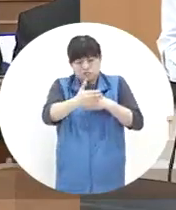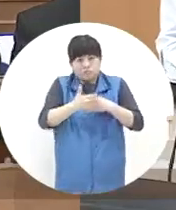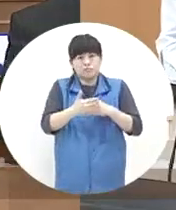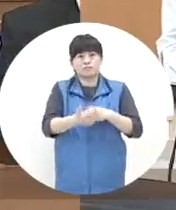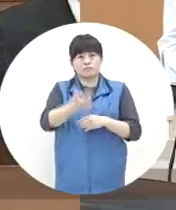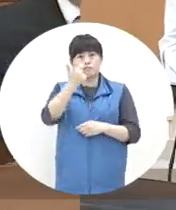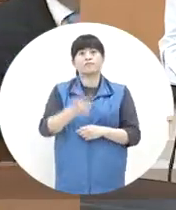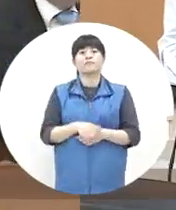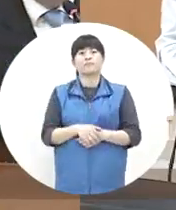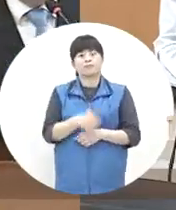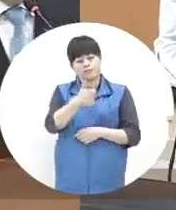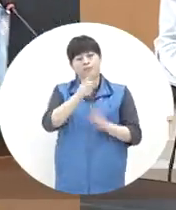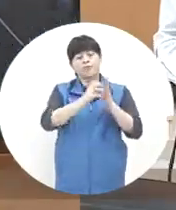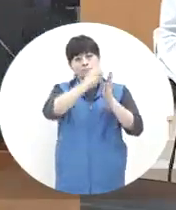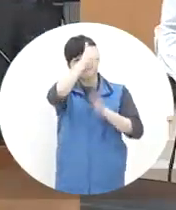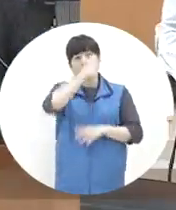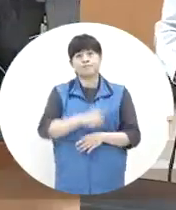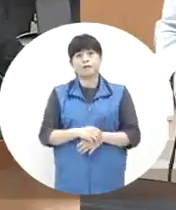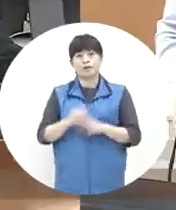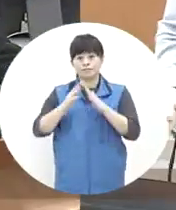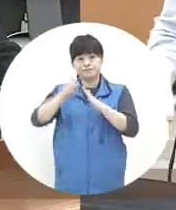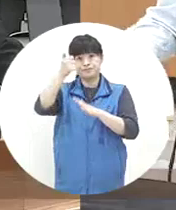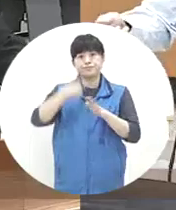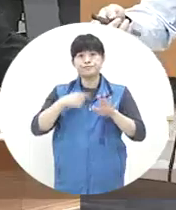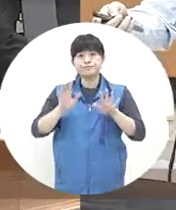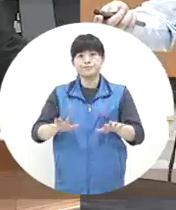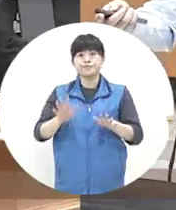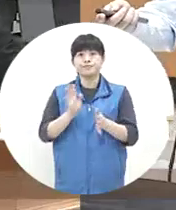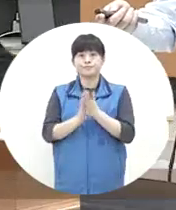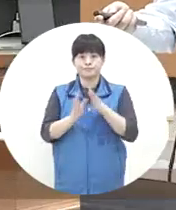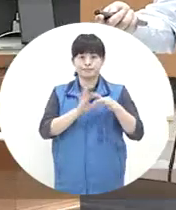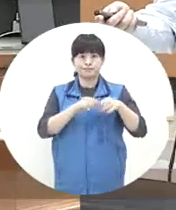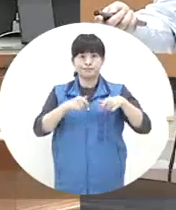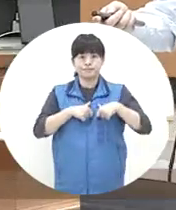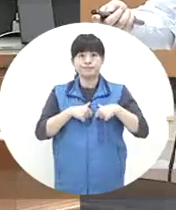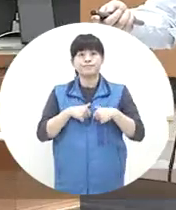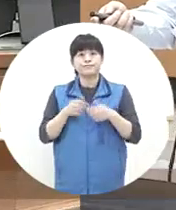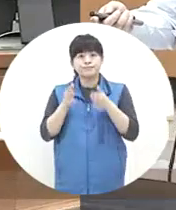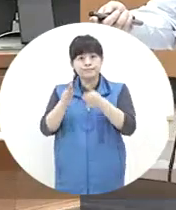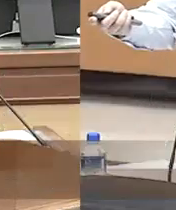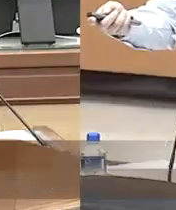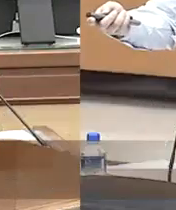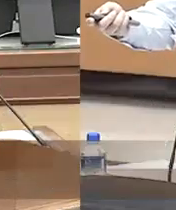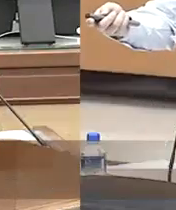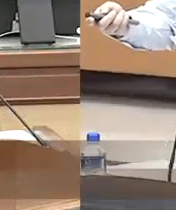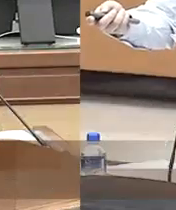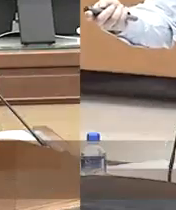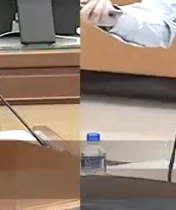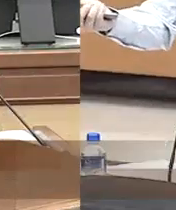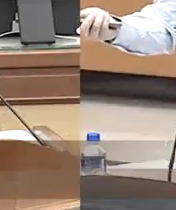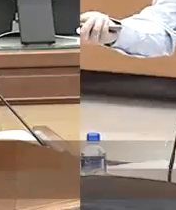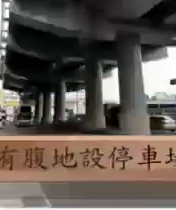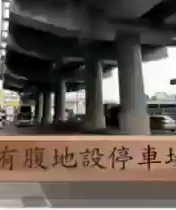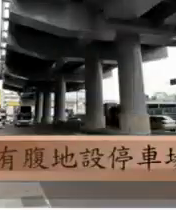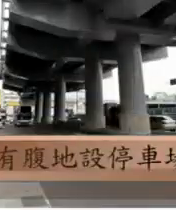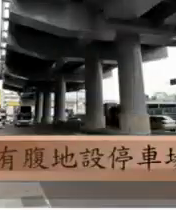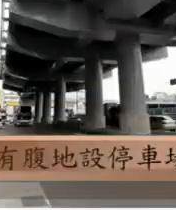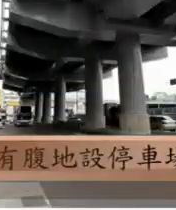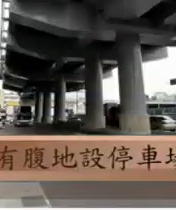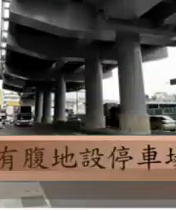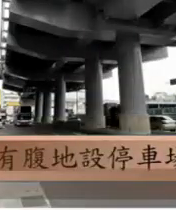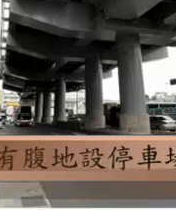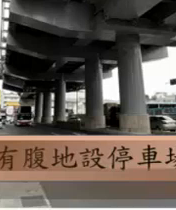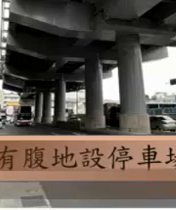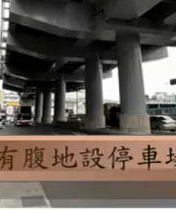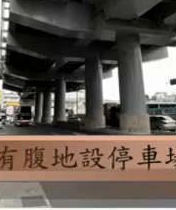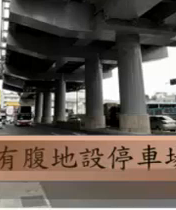好、哦、谢谢局长。 好、哦、谢谢。 那市长，我们现在再来关心一下这个，刚刚我讲到齁，这个停车场啊，本来国